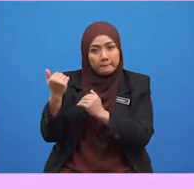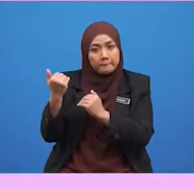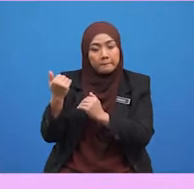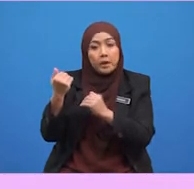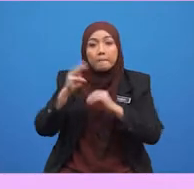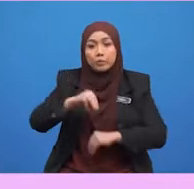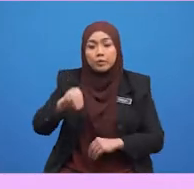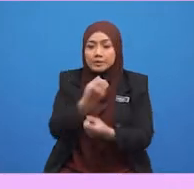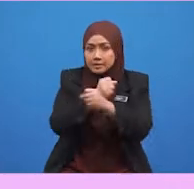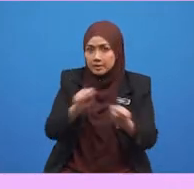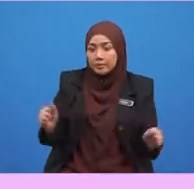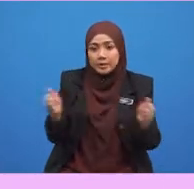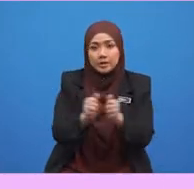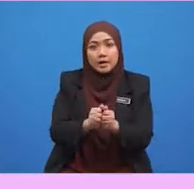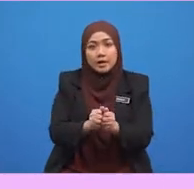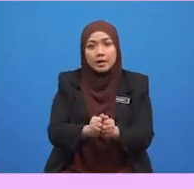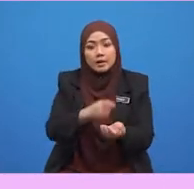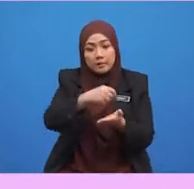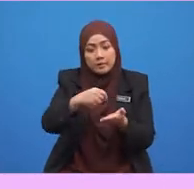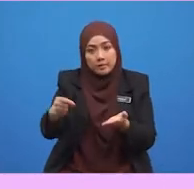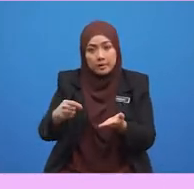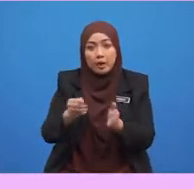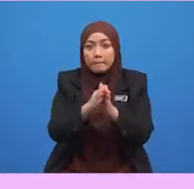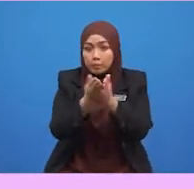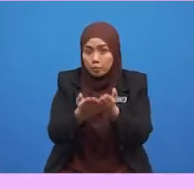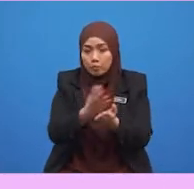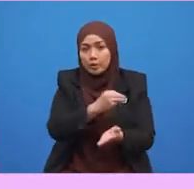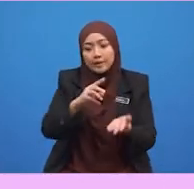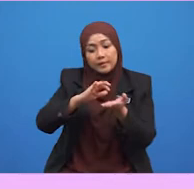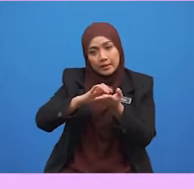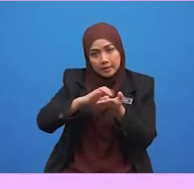buku catatan dan kalkulator.